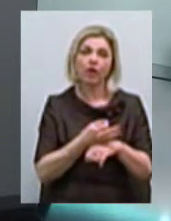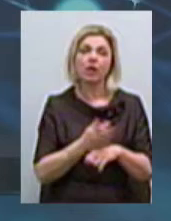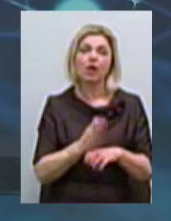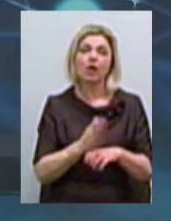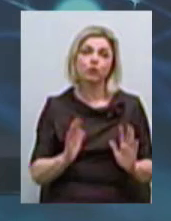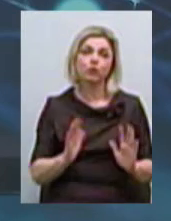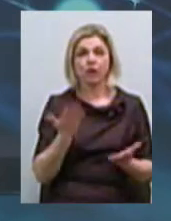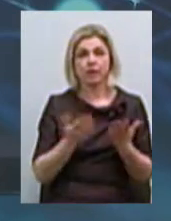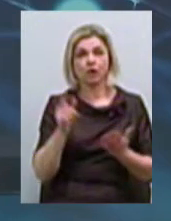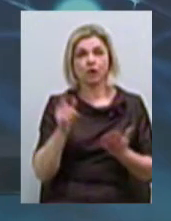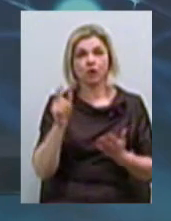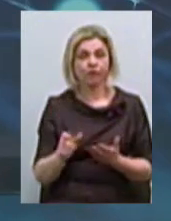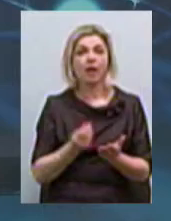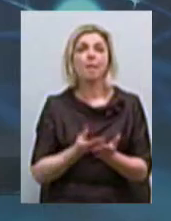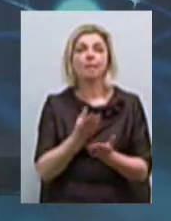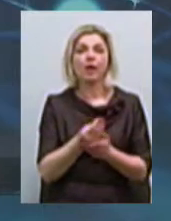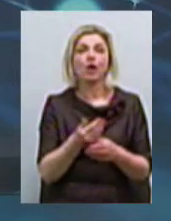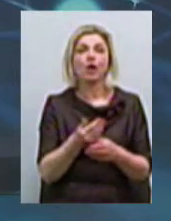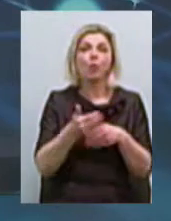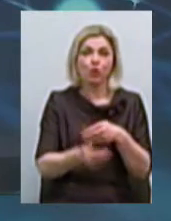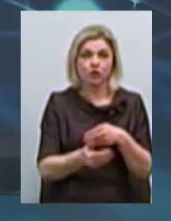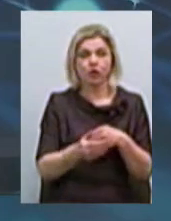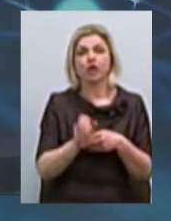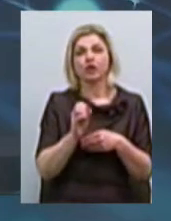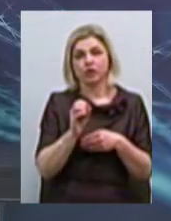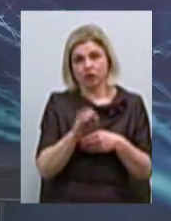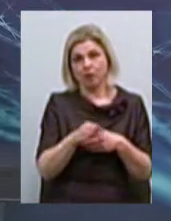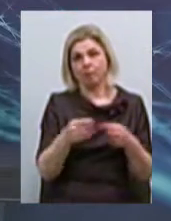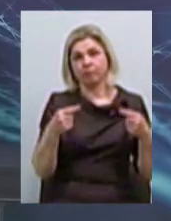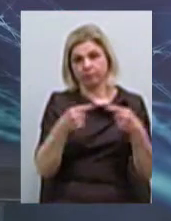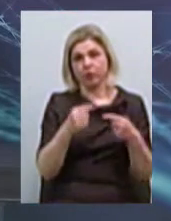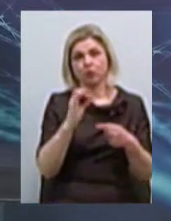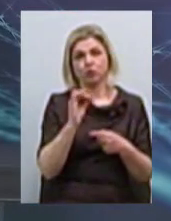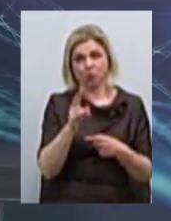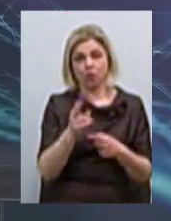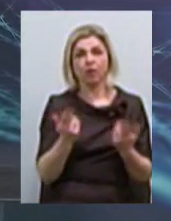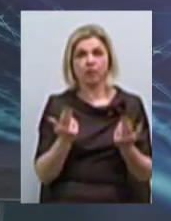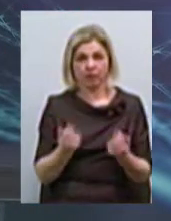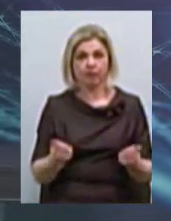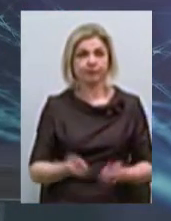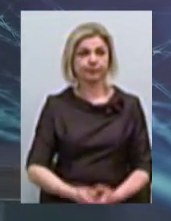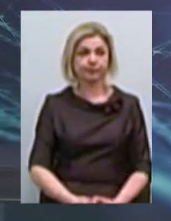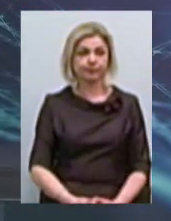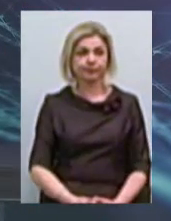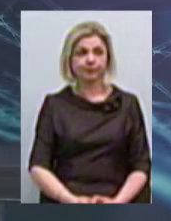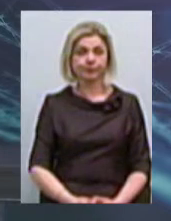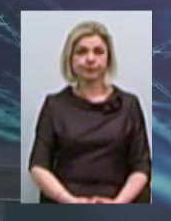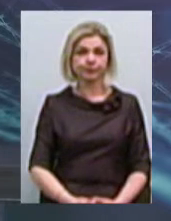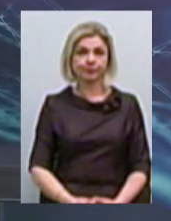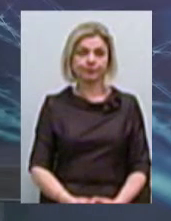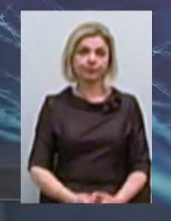якщо фізична особа сплатила пізніше, ніж визначеним законодавством? Так, звісно. Податковим